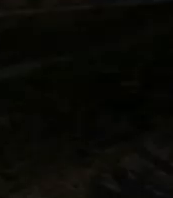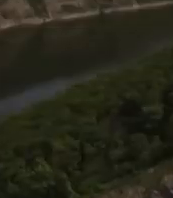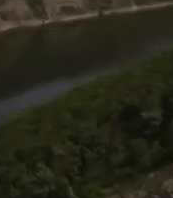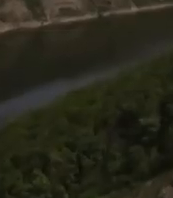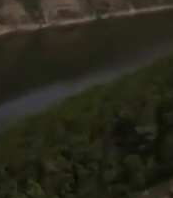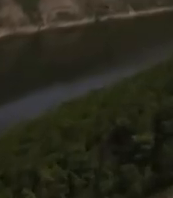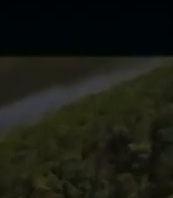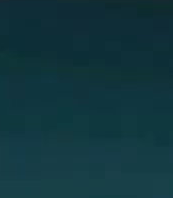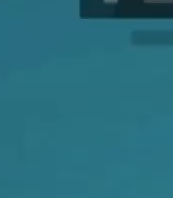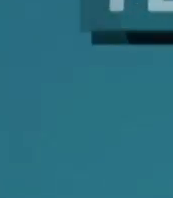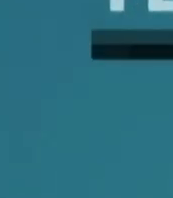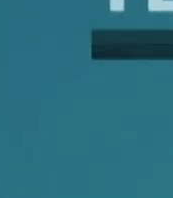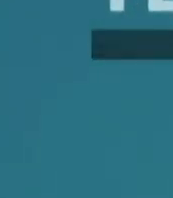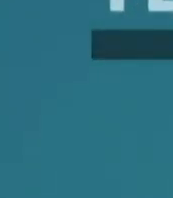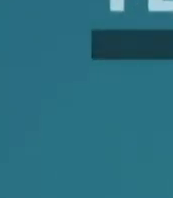Музика